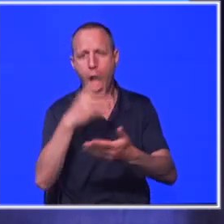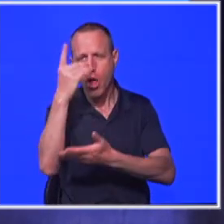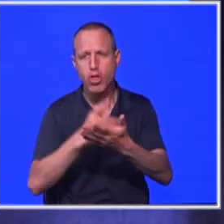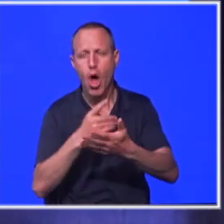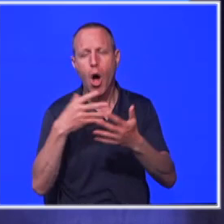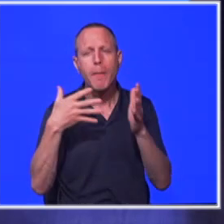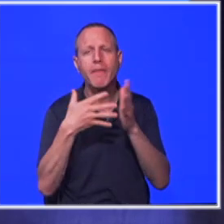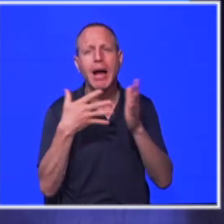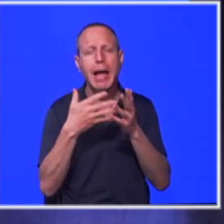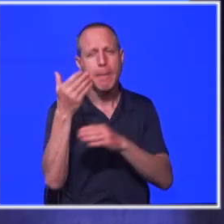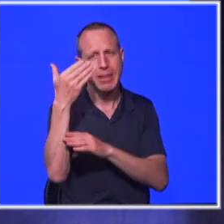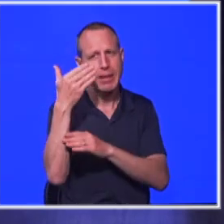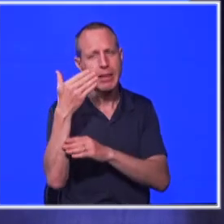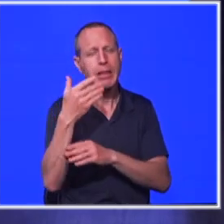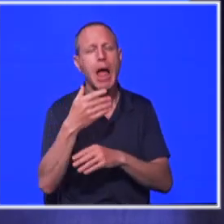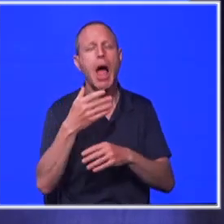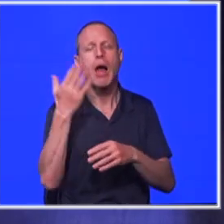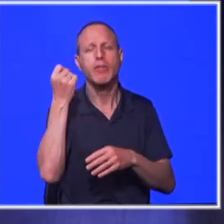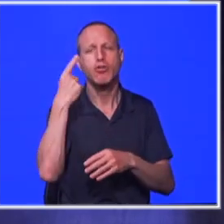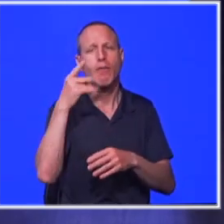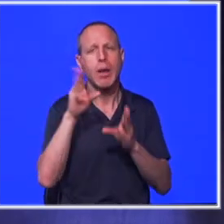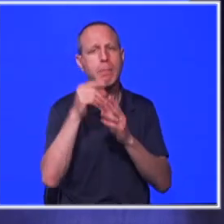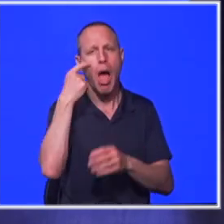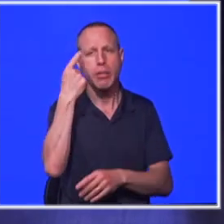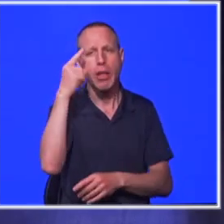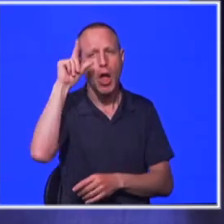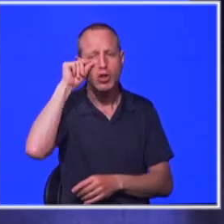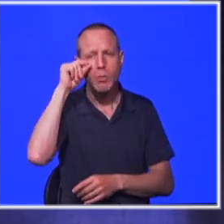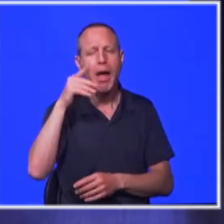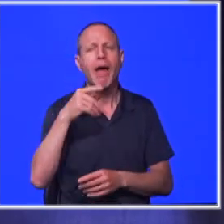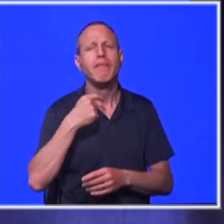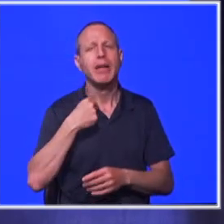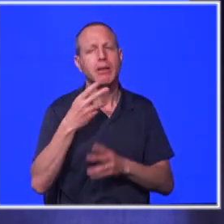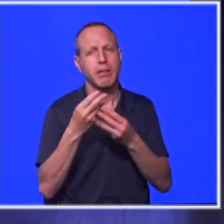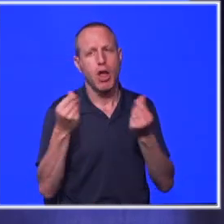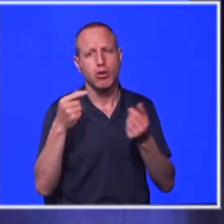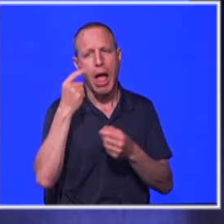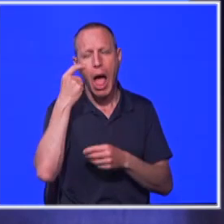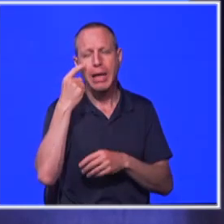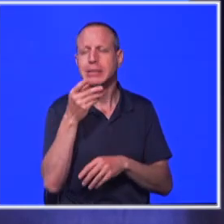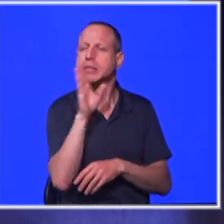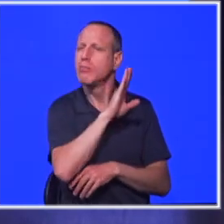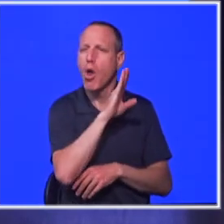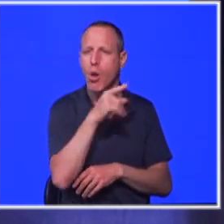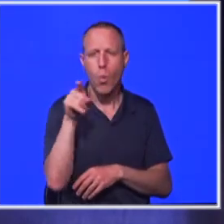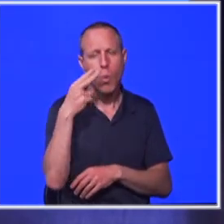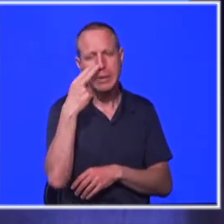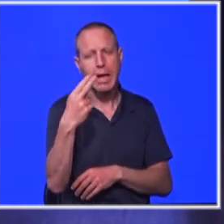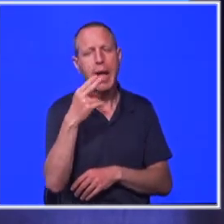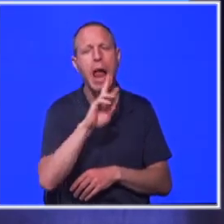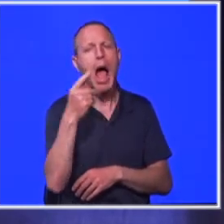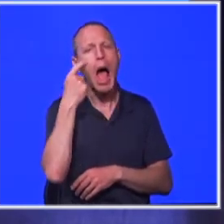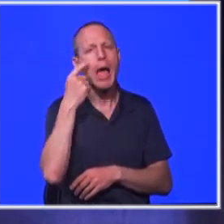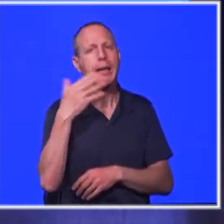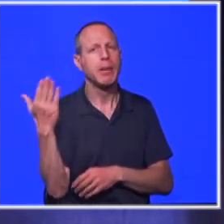משבוע שעבר, אבל עם עין אחת עצומה, ותן לי לנחש שזאת הייתה העין השמאלית. הוא הסתכל עליה רק בעין הימנית שלו.